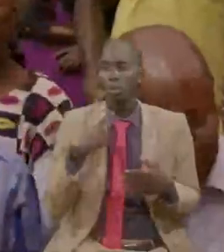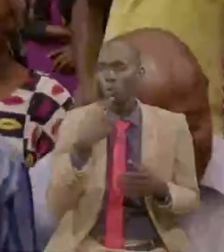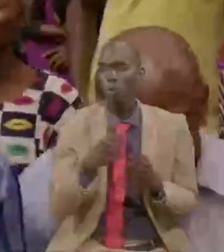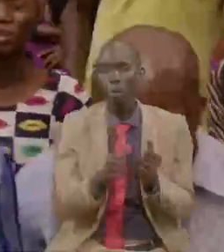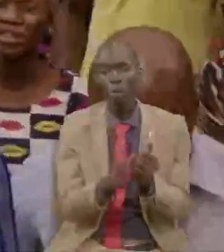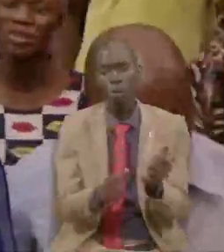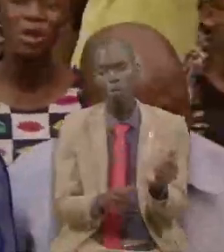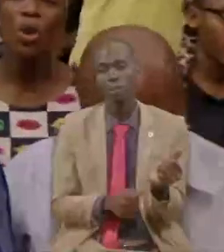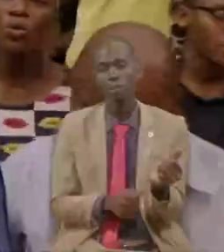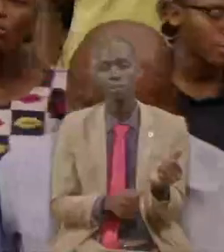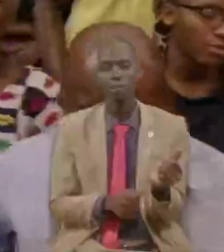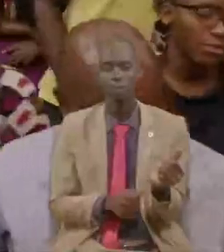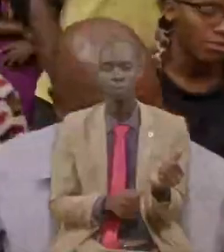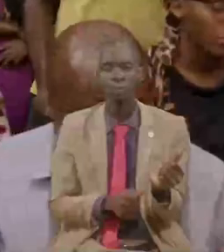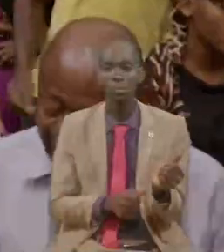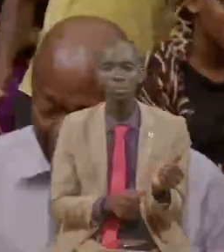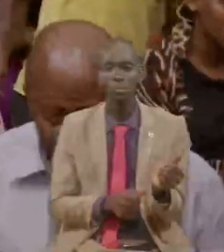Si quelqu'un rétrograde,